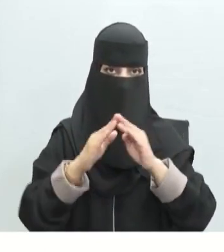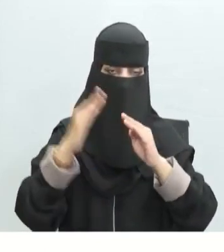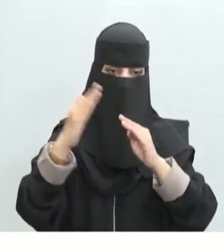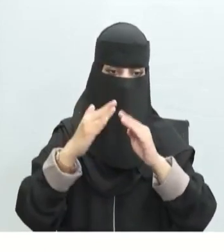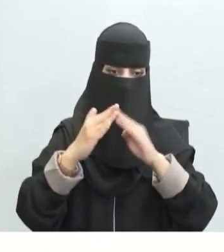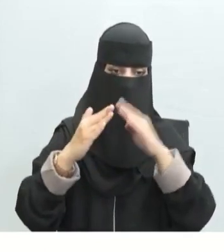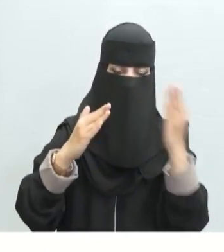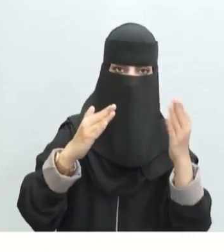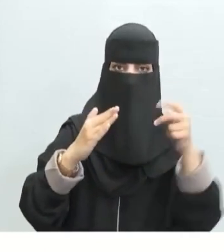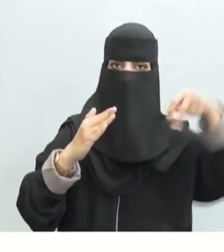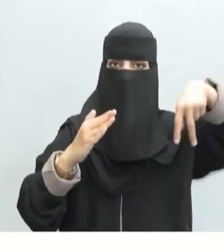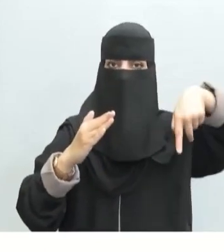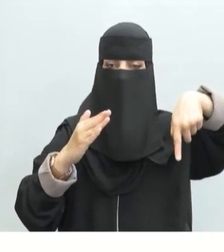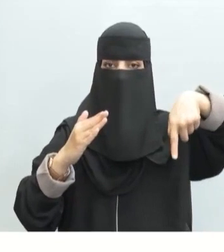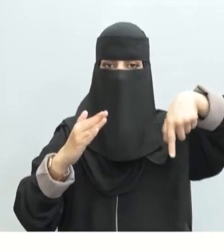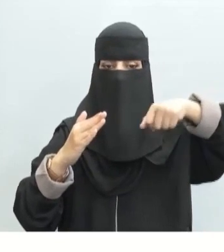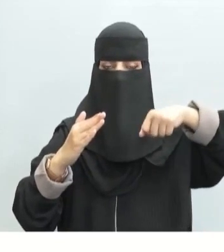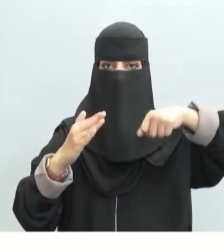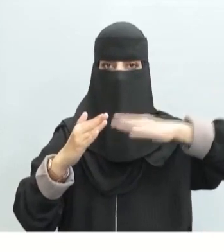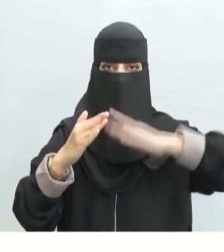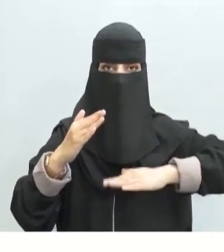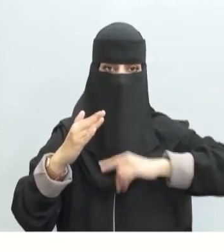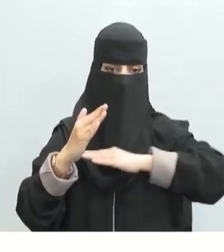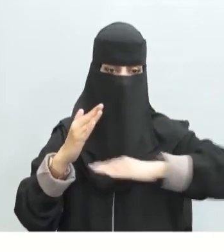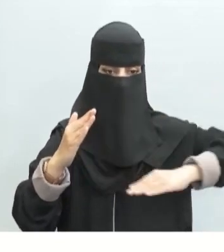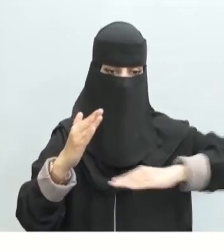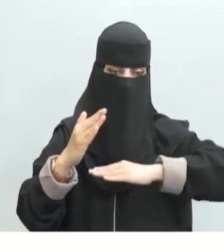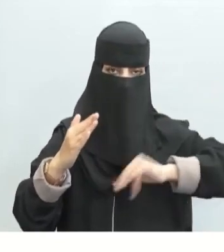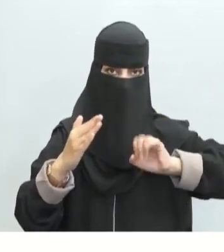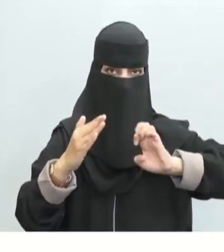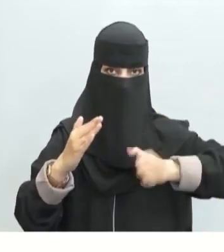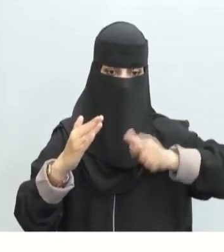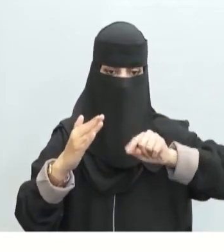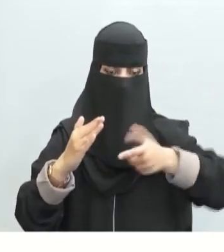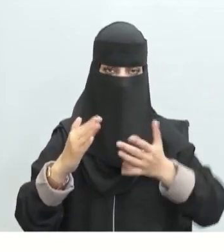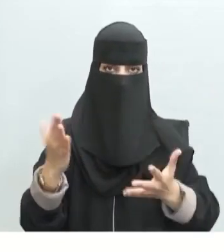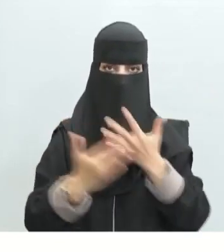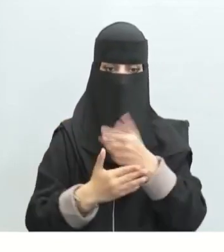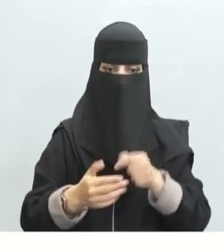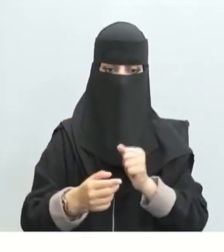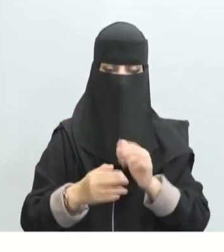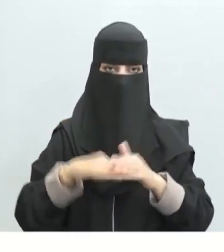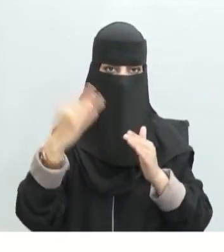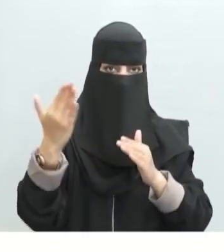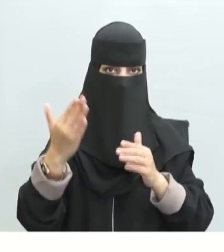يتا طوله ثيه والمجاور الزاويه يتا طوله 15 والوتر طوله 17